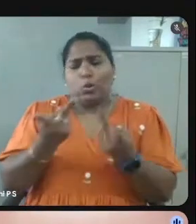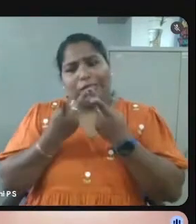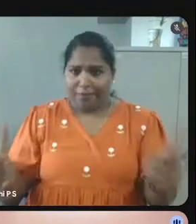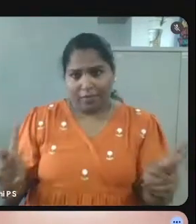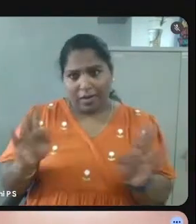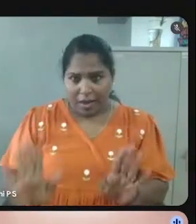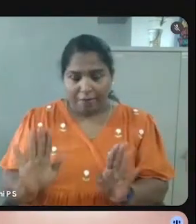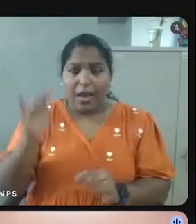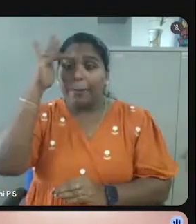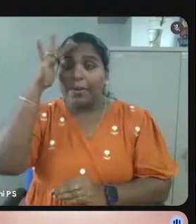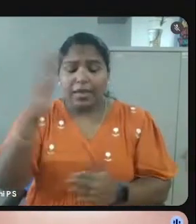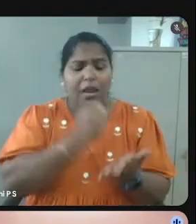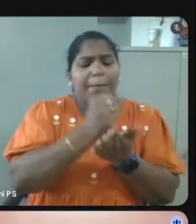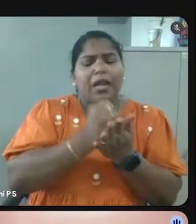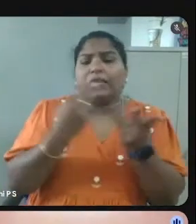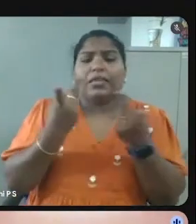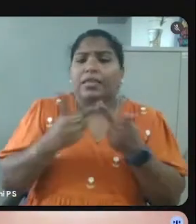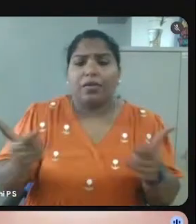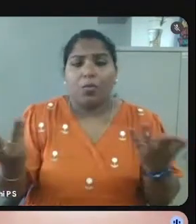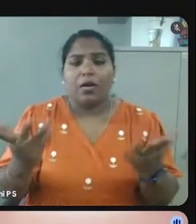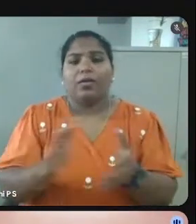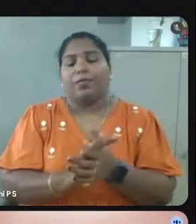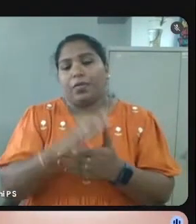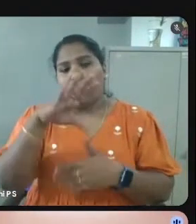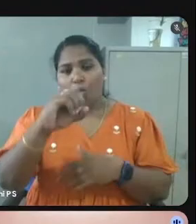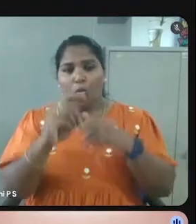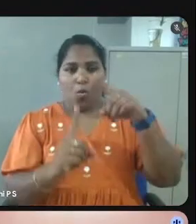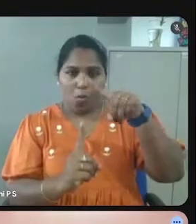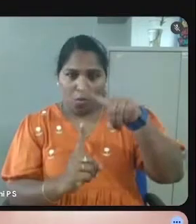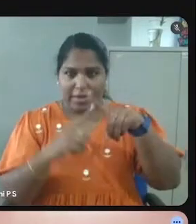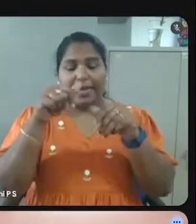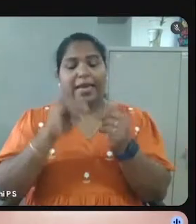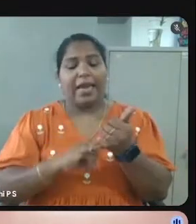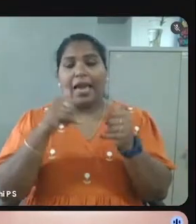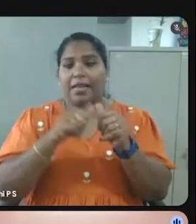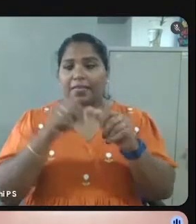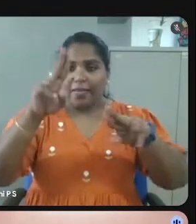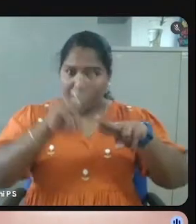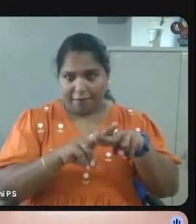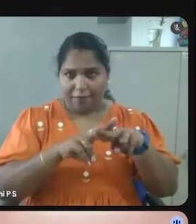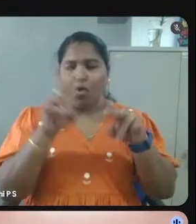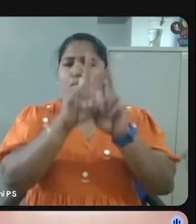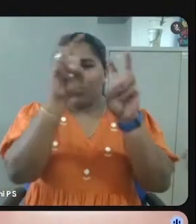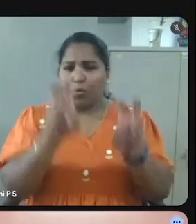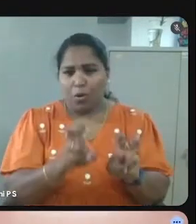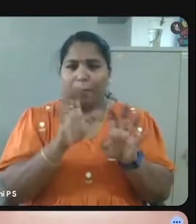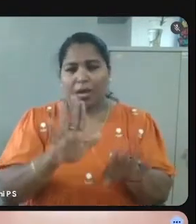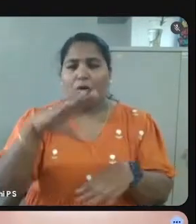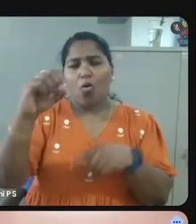അപ്പോൾ അതിലെ ഓക്യുപേഷണൽ തെറപ്പി സെക്ഷുവൽ അസസ്മെന്റ് ഫ്രെയിംവർക്കിന് ഒരു ഫ്രെയിംവർക്ക് ഓക്യുപേഷണൽ തെറപ്പിസ്റ്റ്